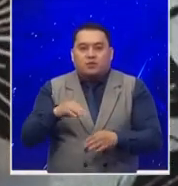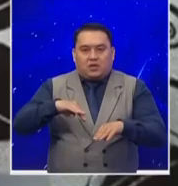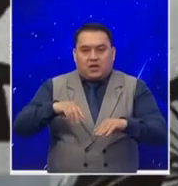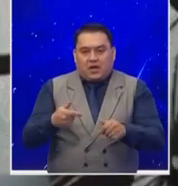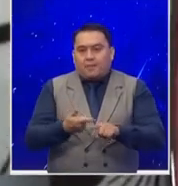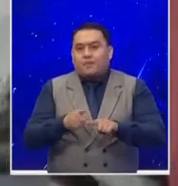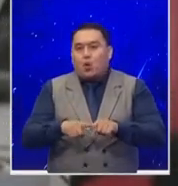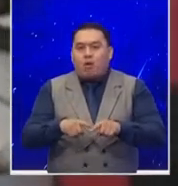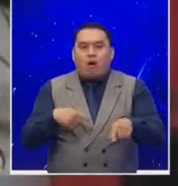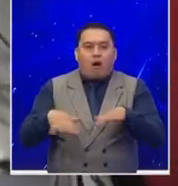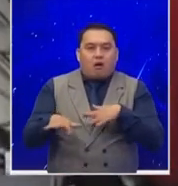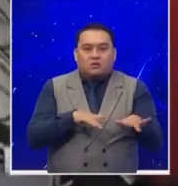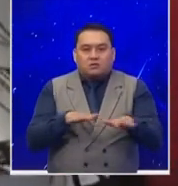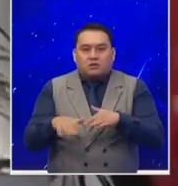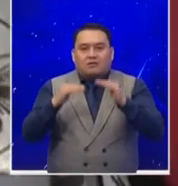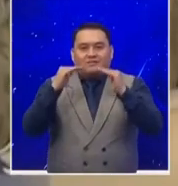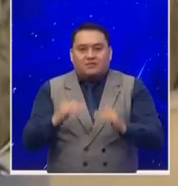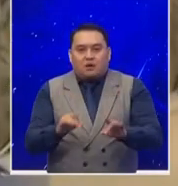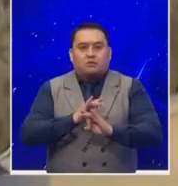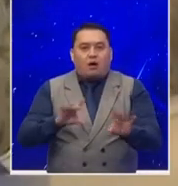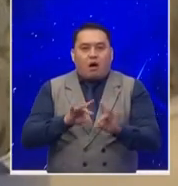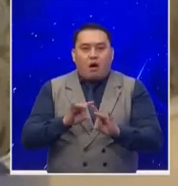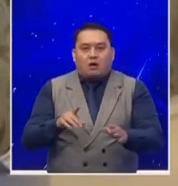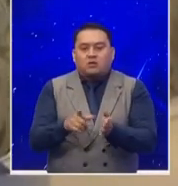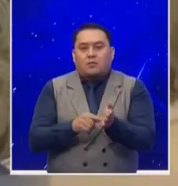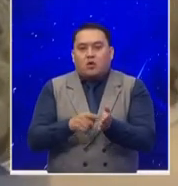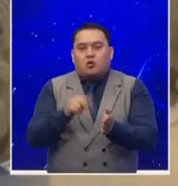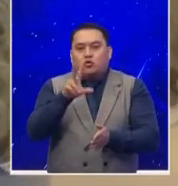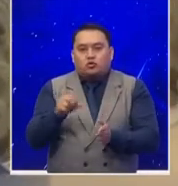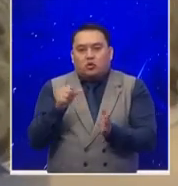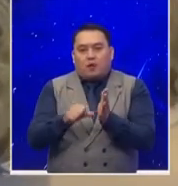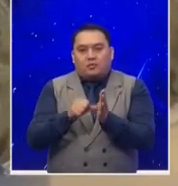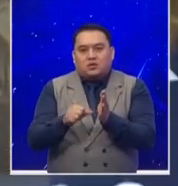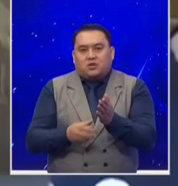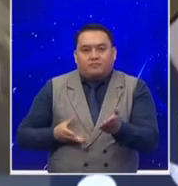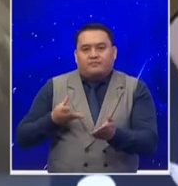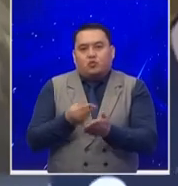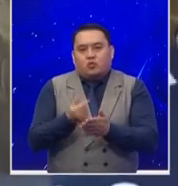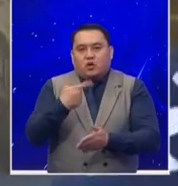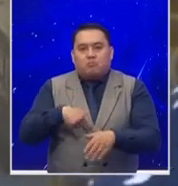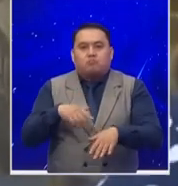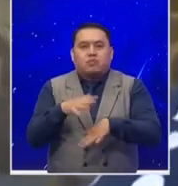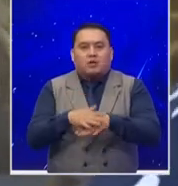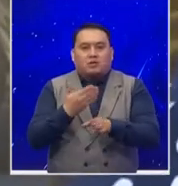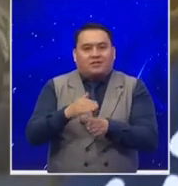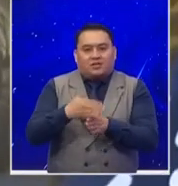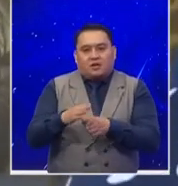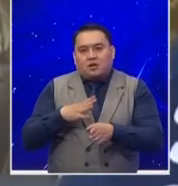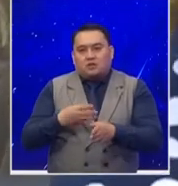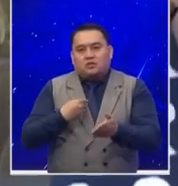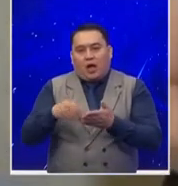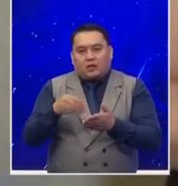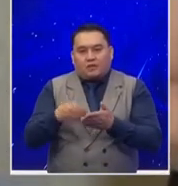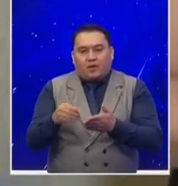шамасында болғанымен акция бойынша жеңілдік жасалатынын айтыпты. Зейнеткер 360 мың теңгесін қолма-қол төлеп, қалғанын банк арқылы рәсімдеген. Алайда сатып